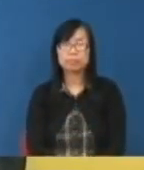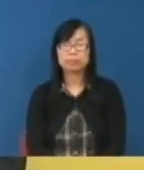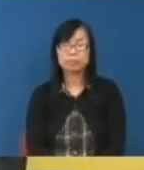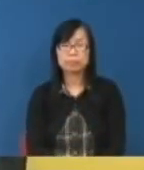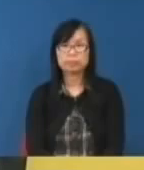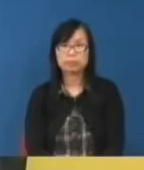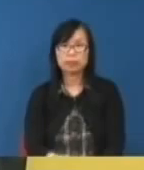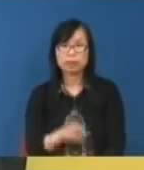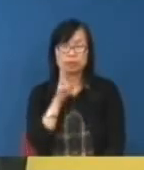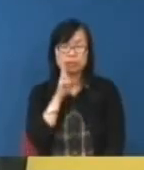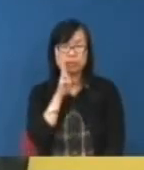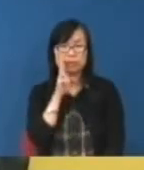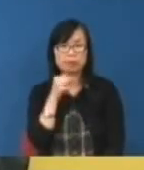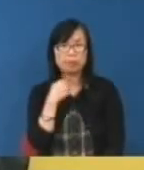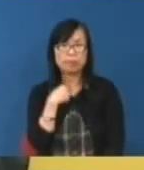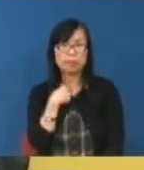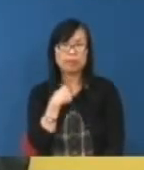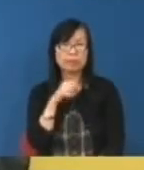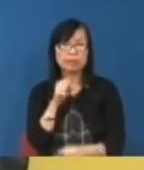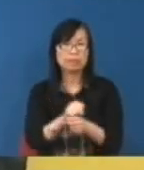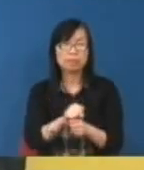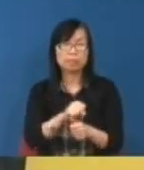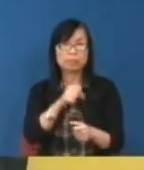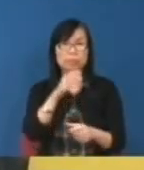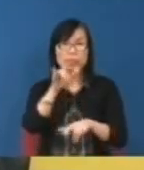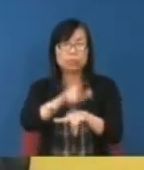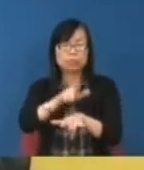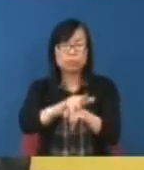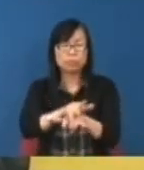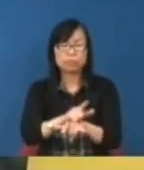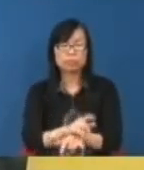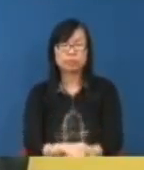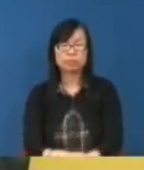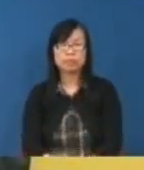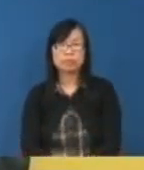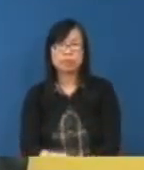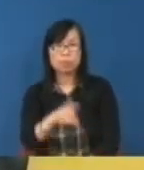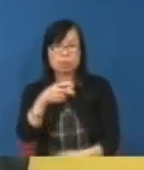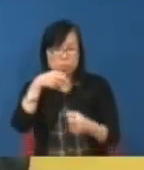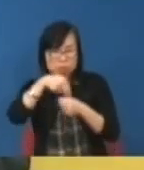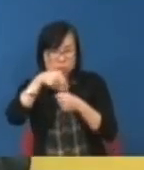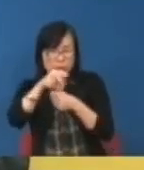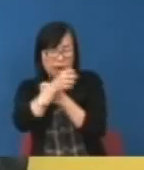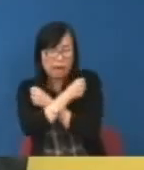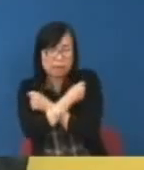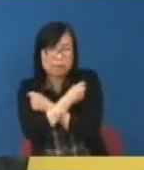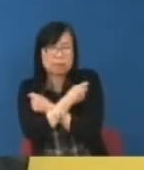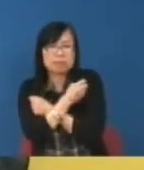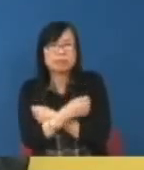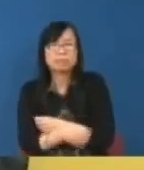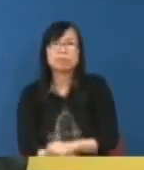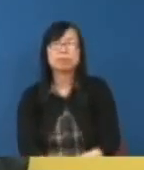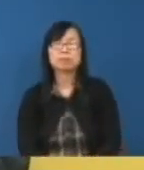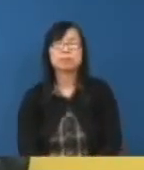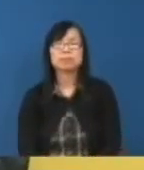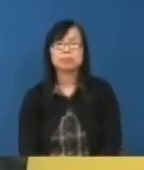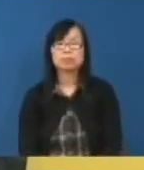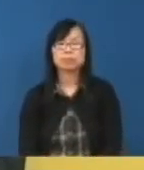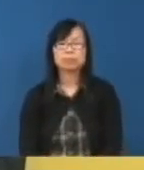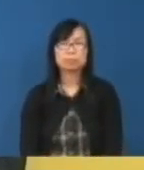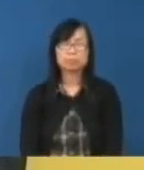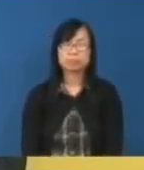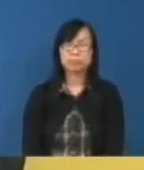即係等於我之前講佢揼中門嘅一樣啊嘛，就話你呢班人係養懶人，你真係食塞米嘅，一路咁樣講噶嘛。